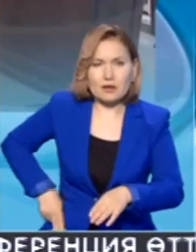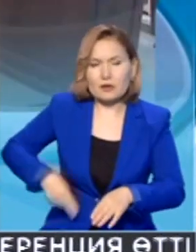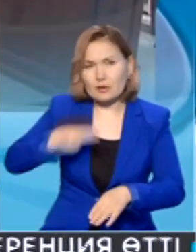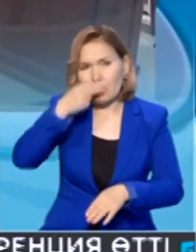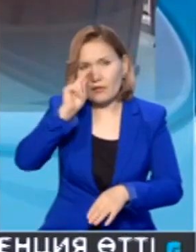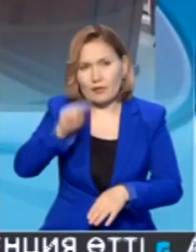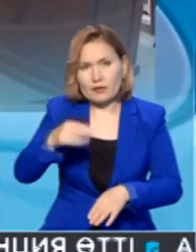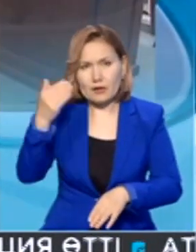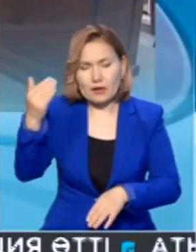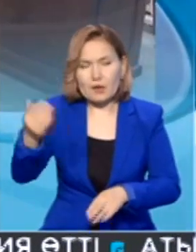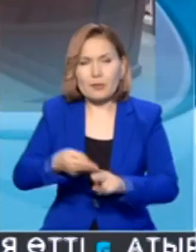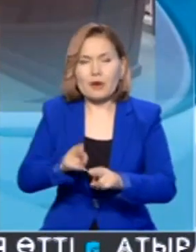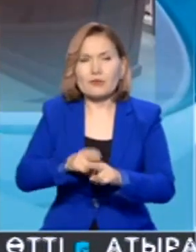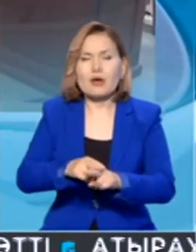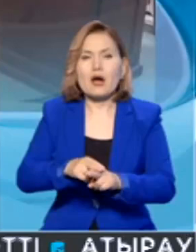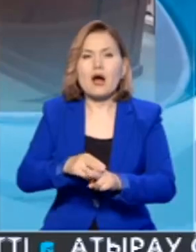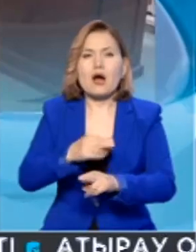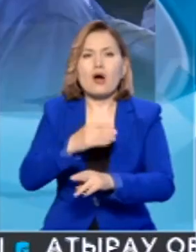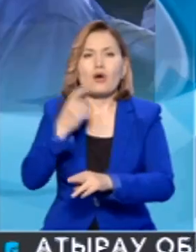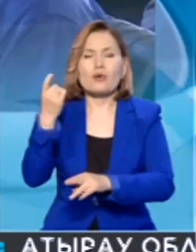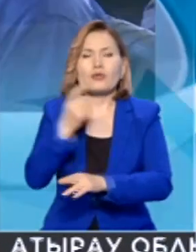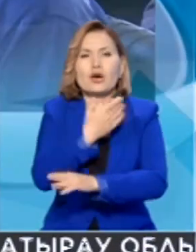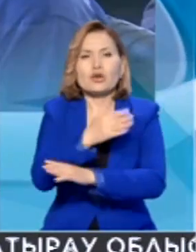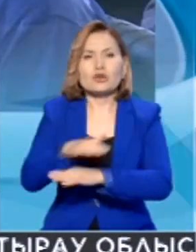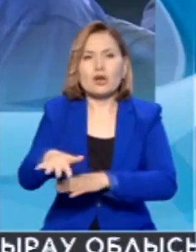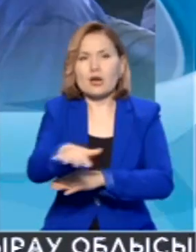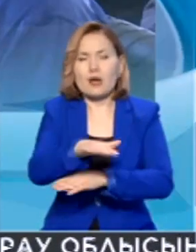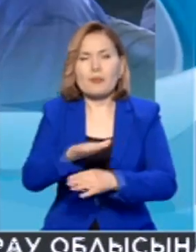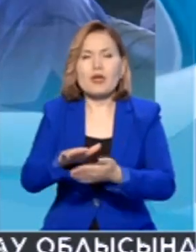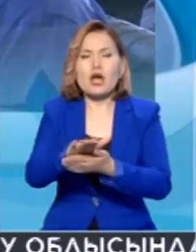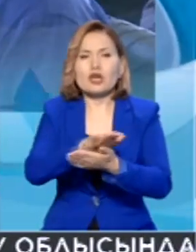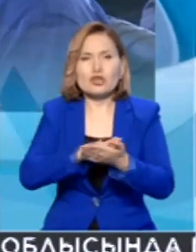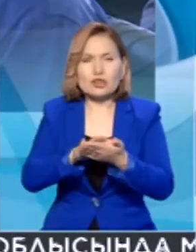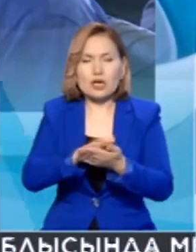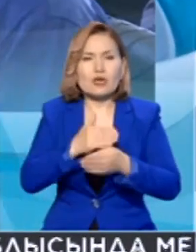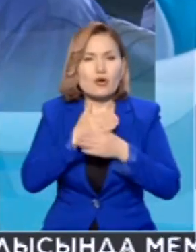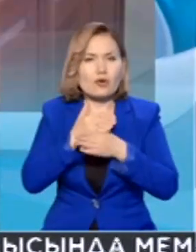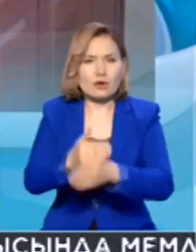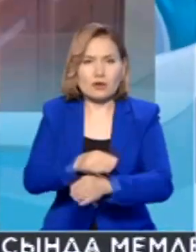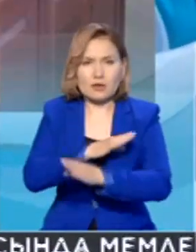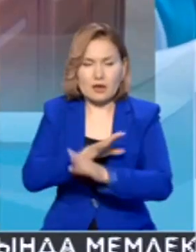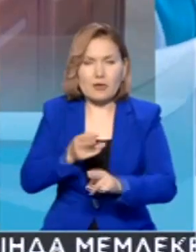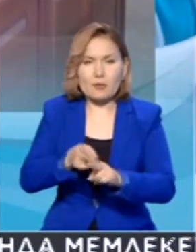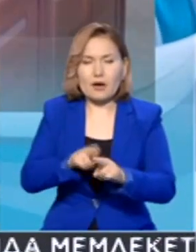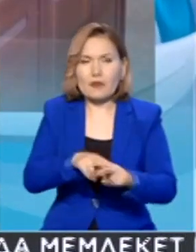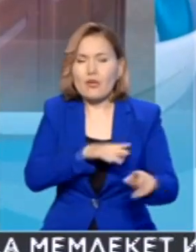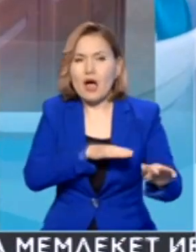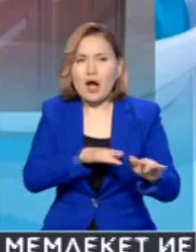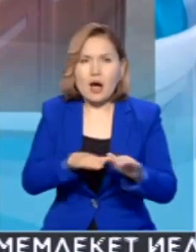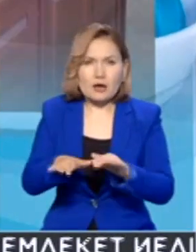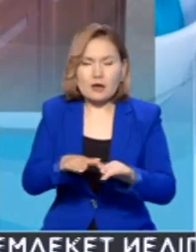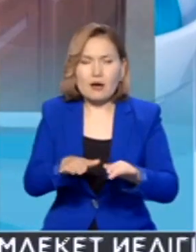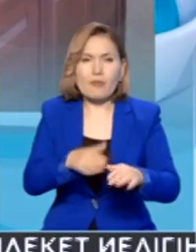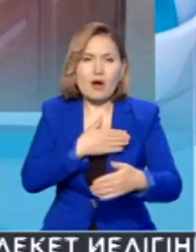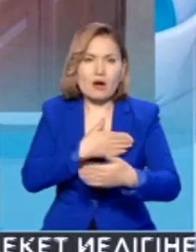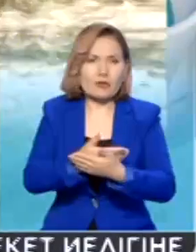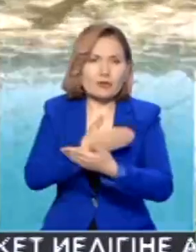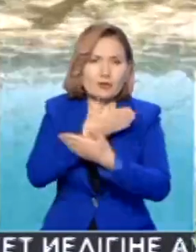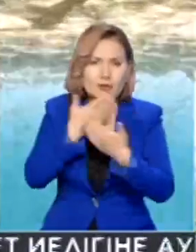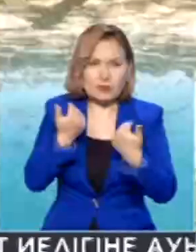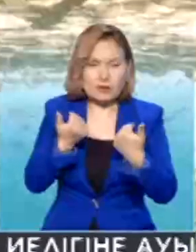біле тұра орман шаруашылығының басшылығы ешқандай шара қолданбаған, яғни әрекетсіздік, салғырттық